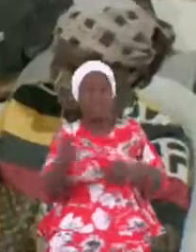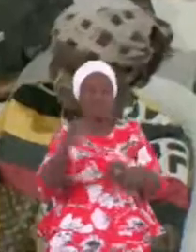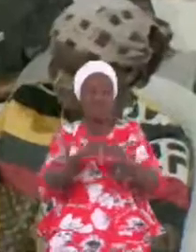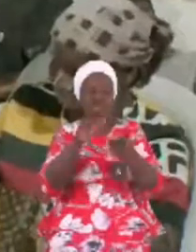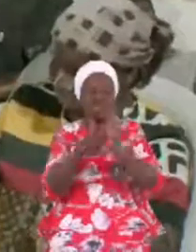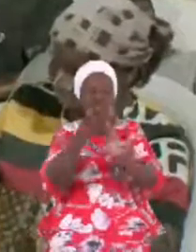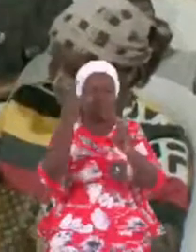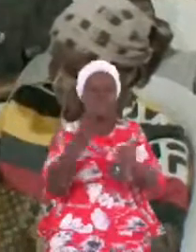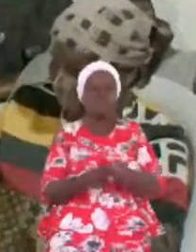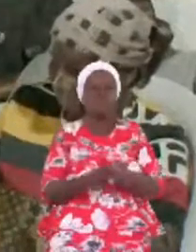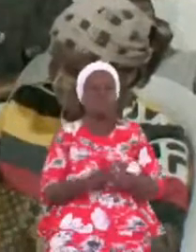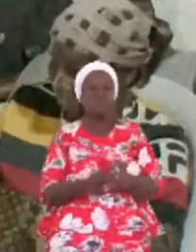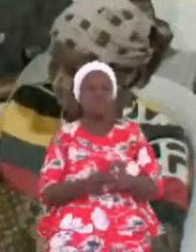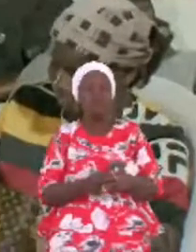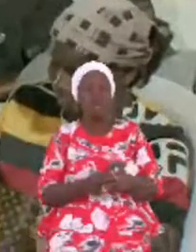Jésus.